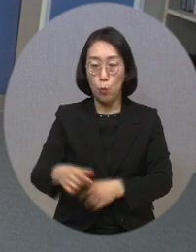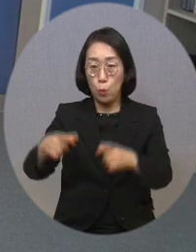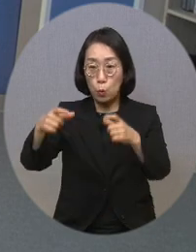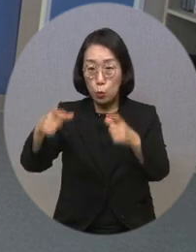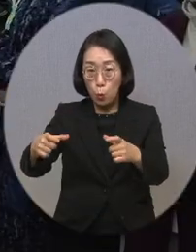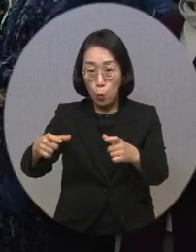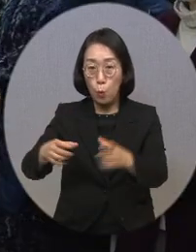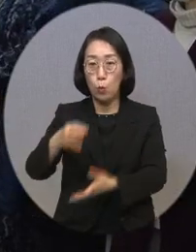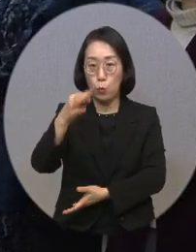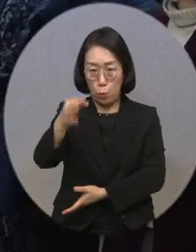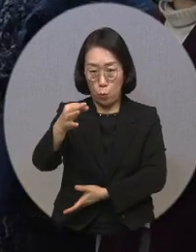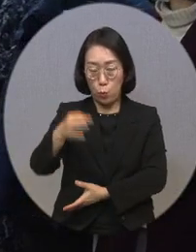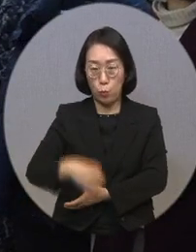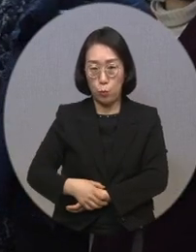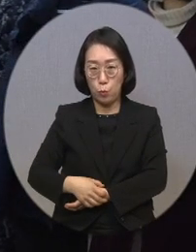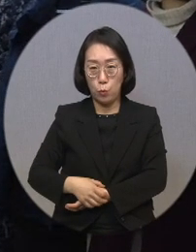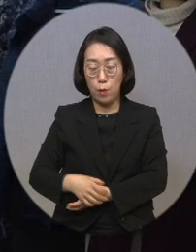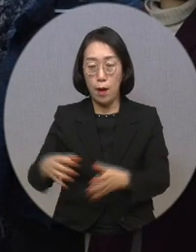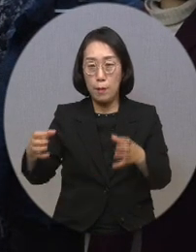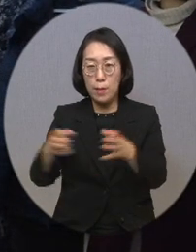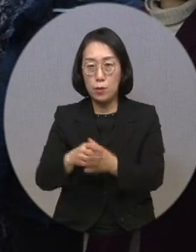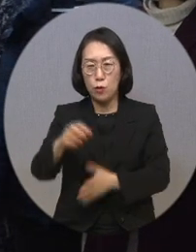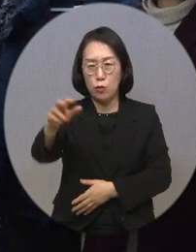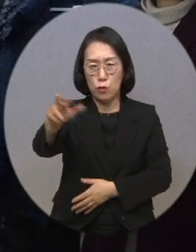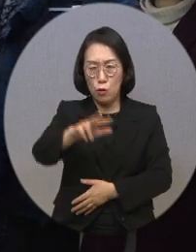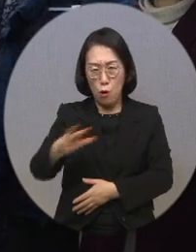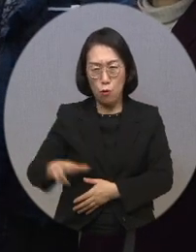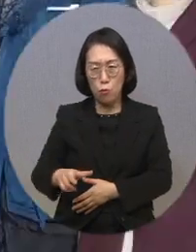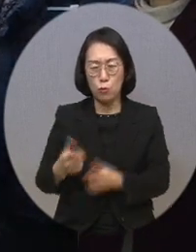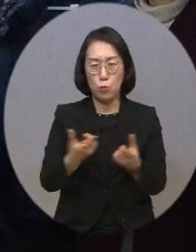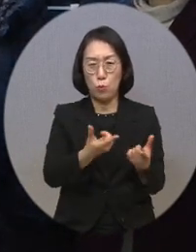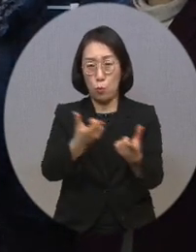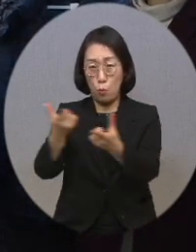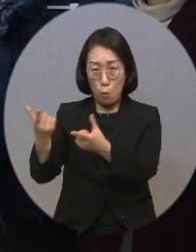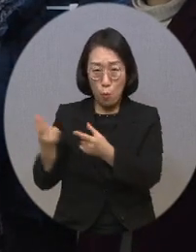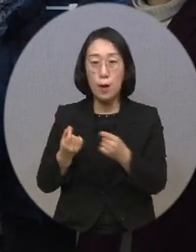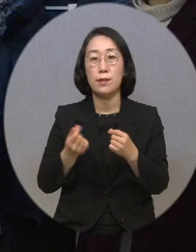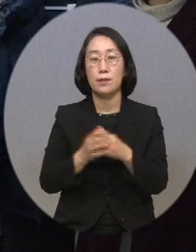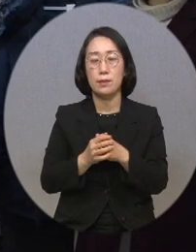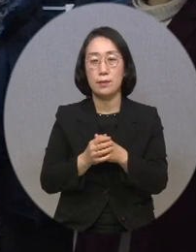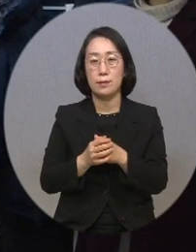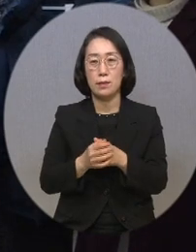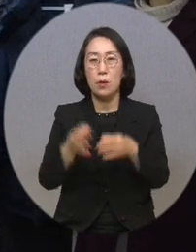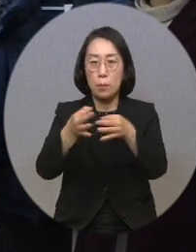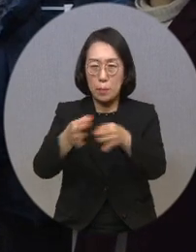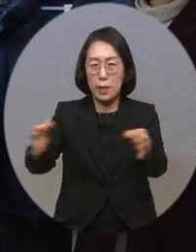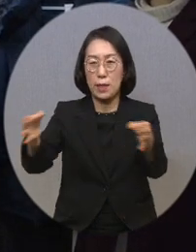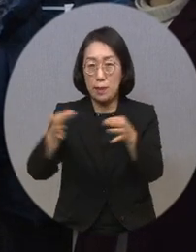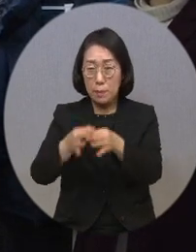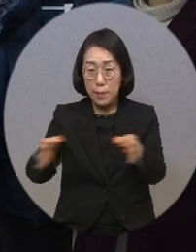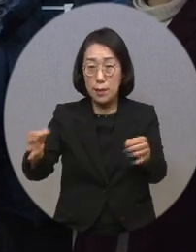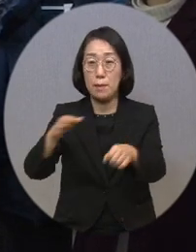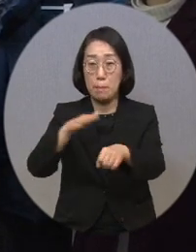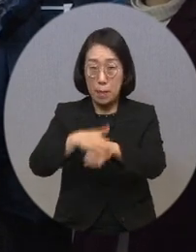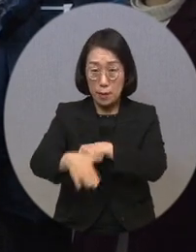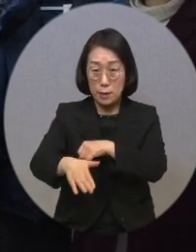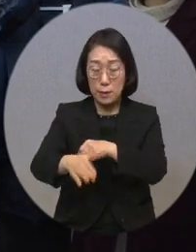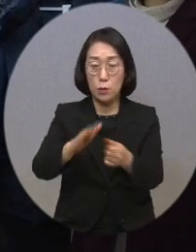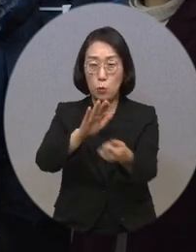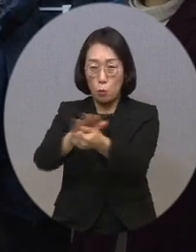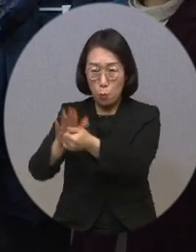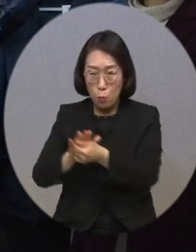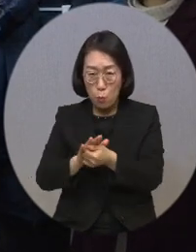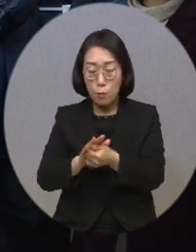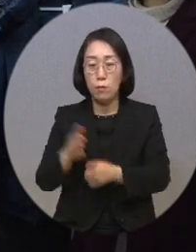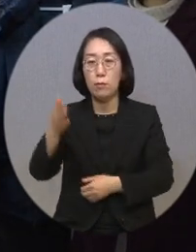틀에 박힌 전국적으로 동일한 어떤 복지 시스템이 그동안에 이렇게 이루어져 왔었는데 네. 이제 그렇게 하다